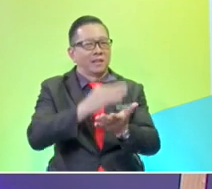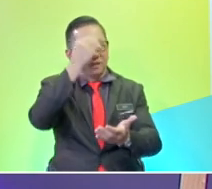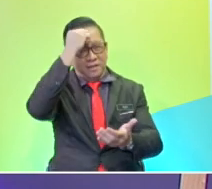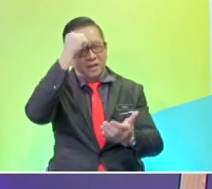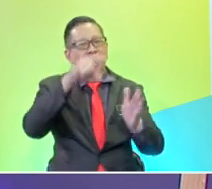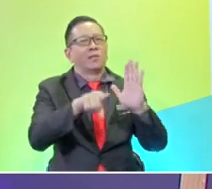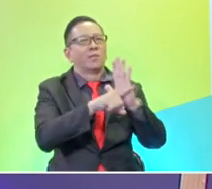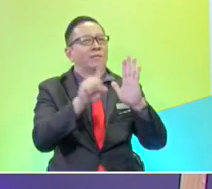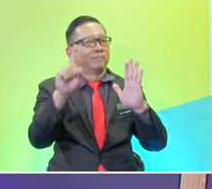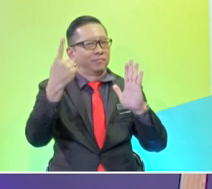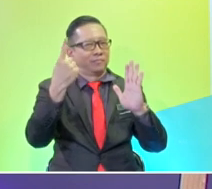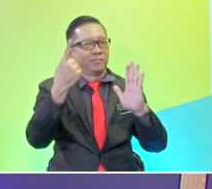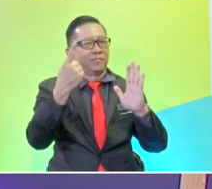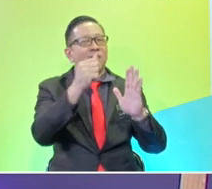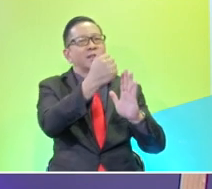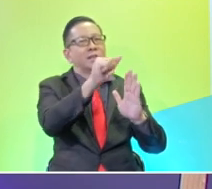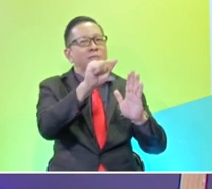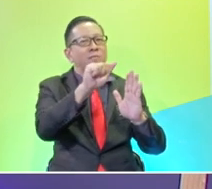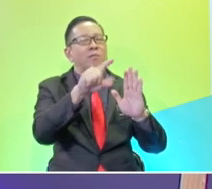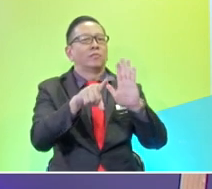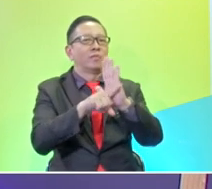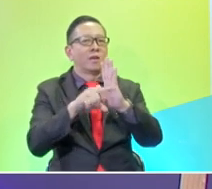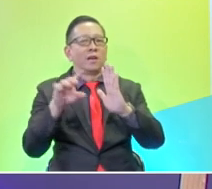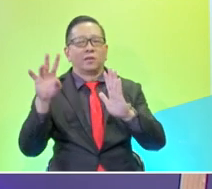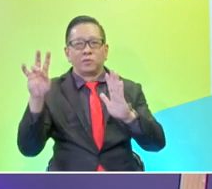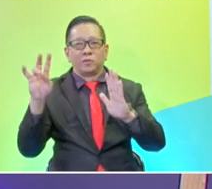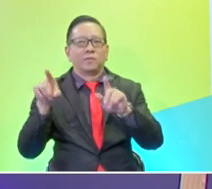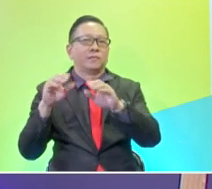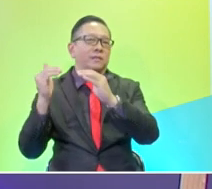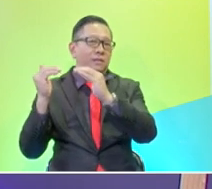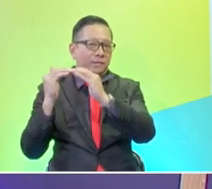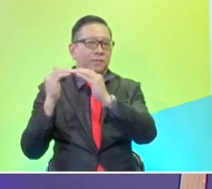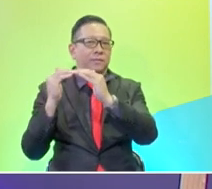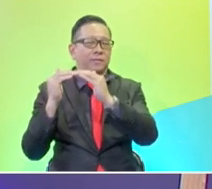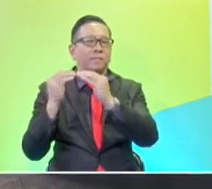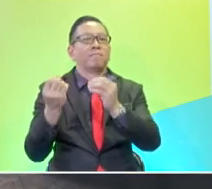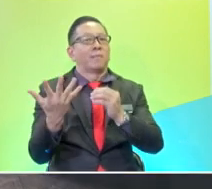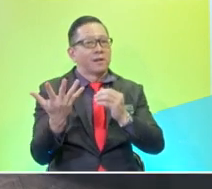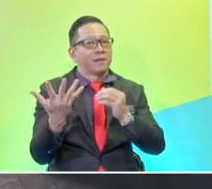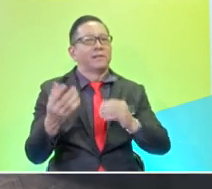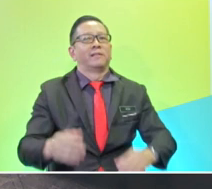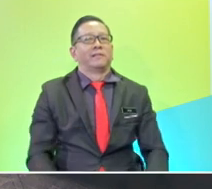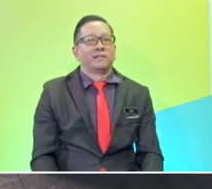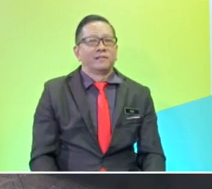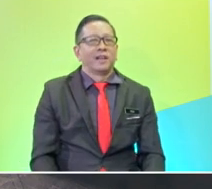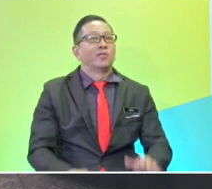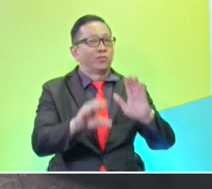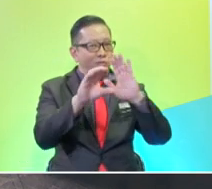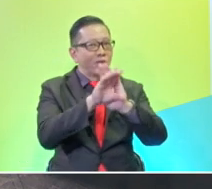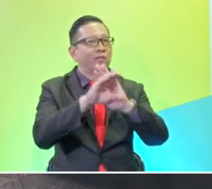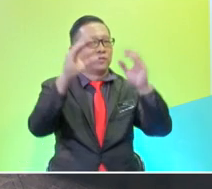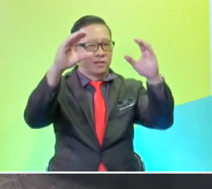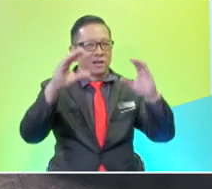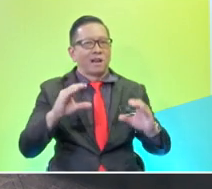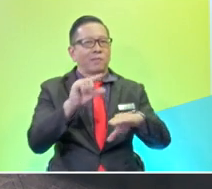10 tolak berapa nih 7 sama dengan berapa ah Itulah contoh dan cara